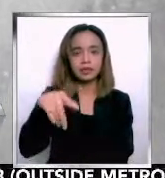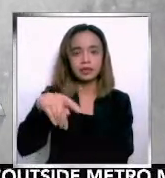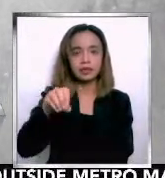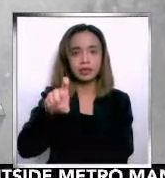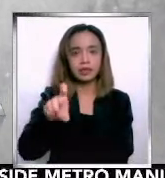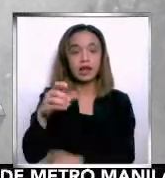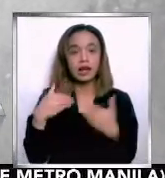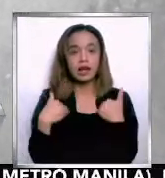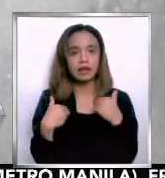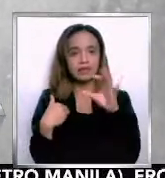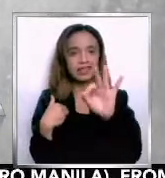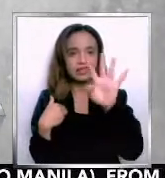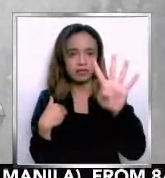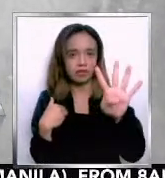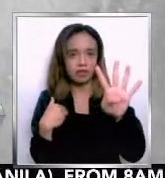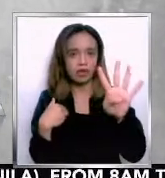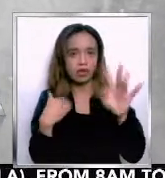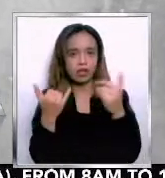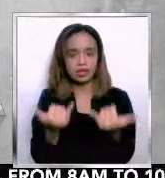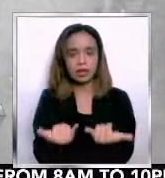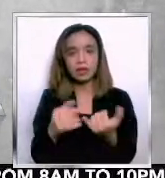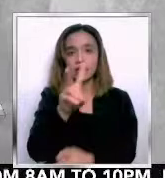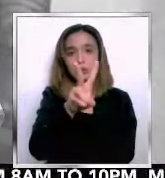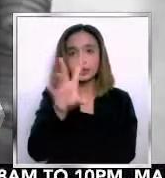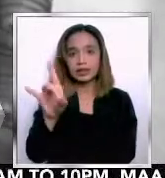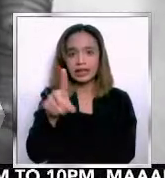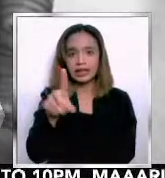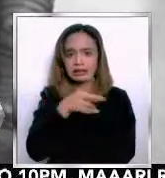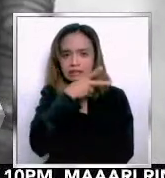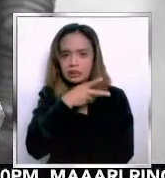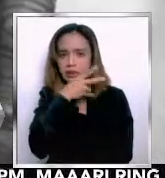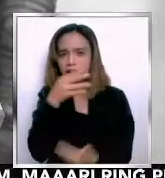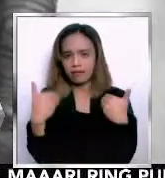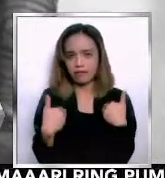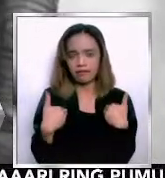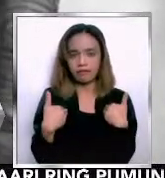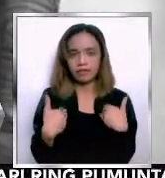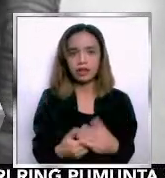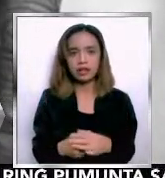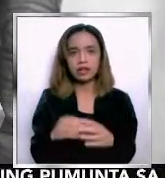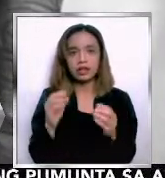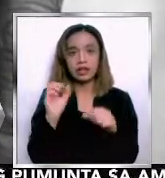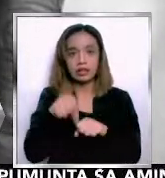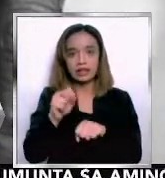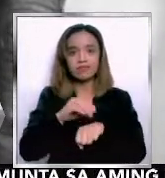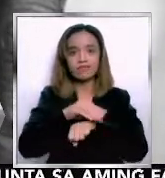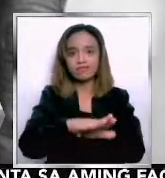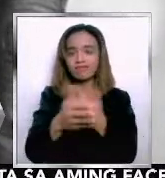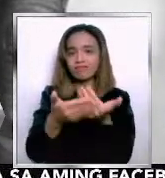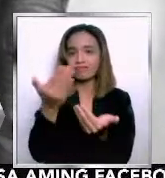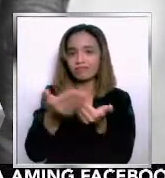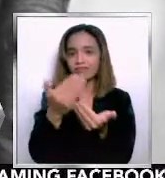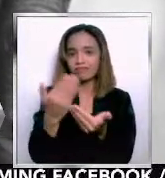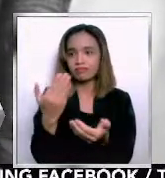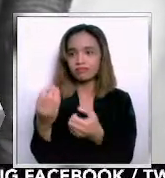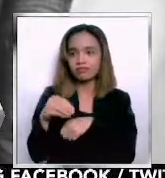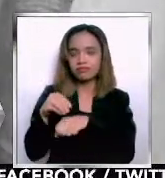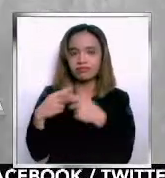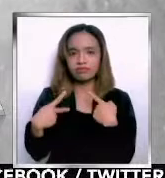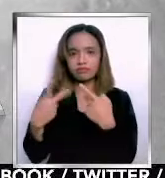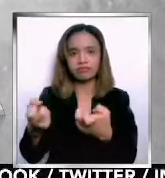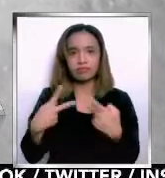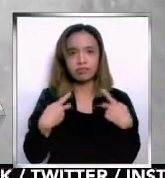12 bansa. 28 naman ang suspected cases. Nakakahawa ang monkeypox at madaling naipapasa sa mga close